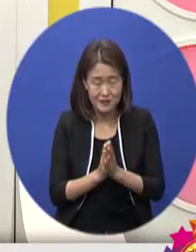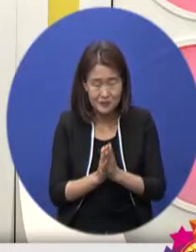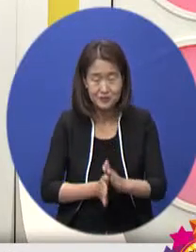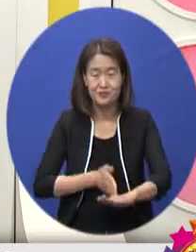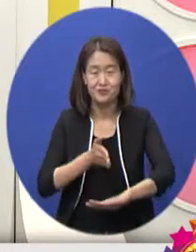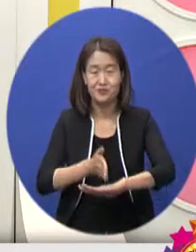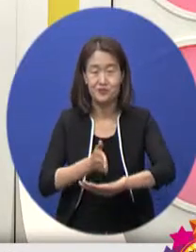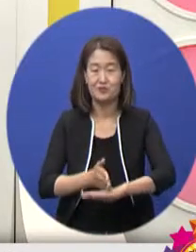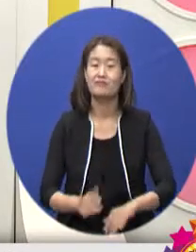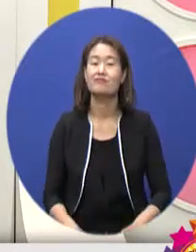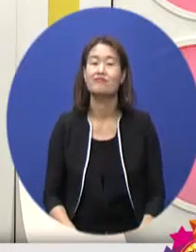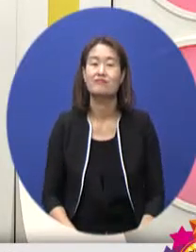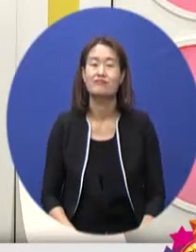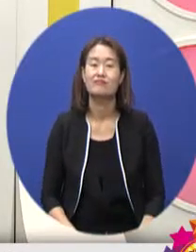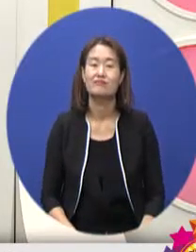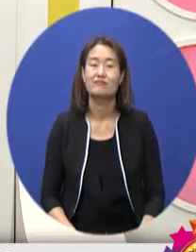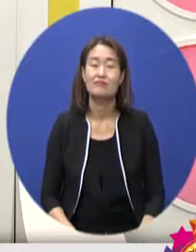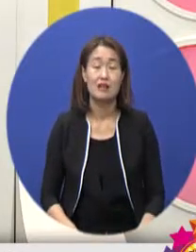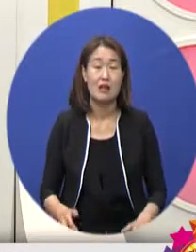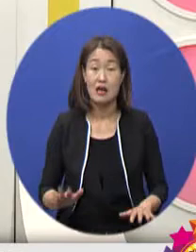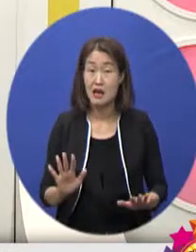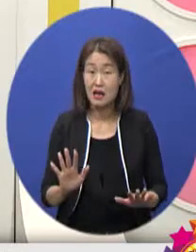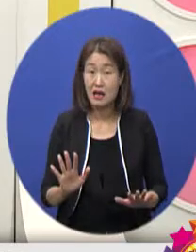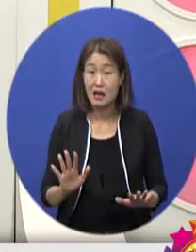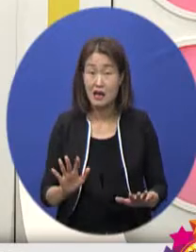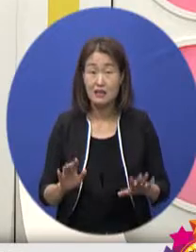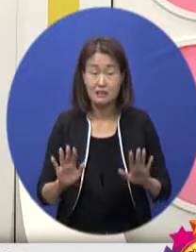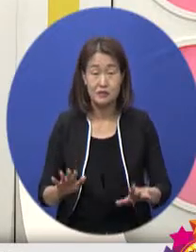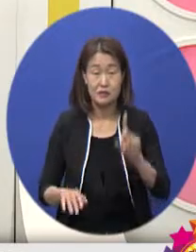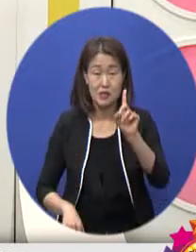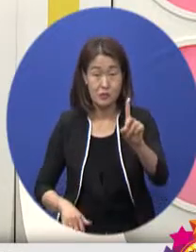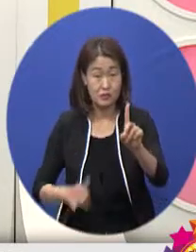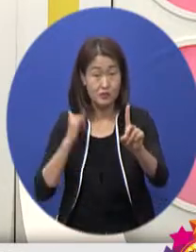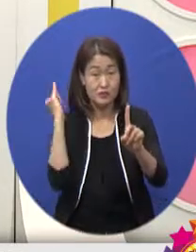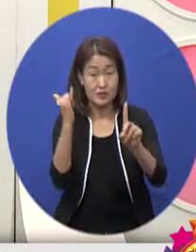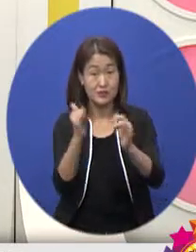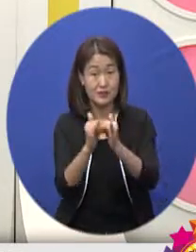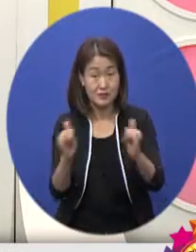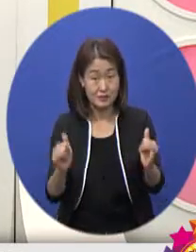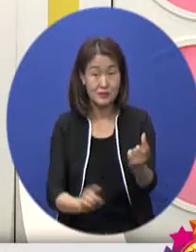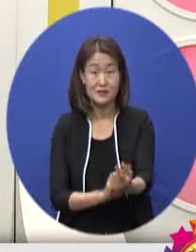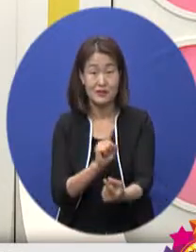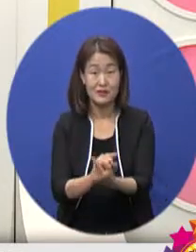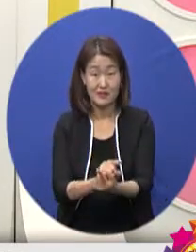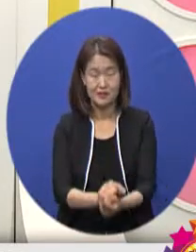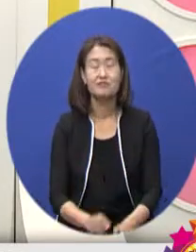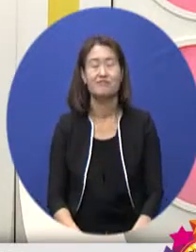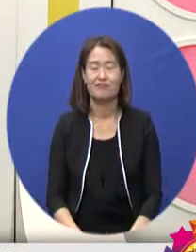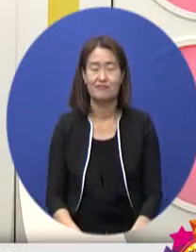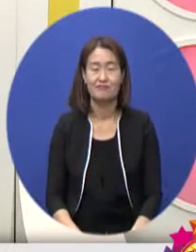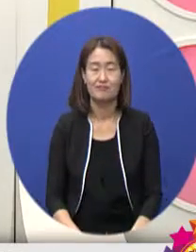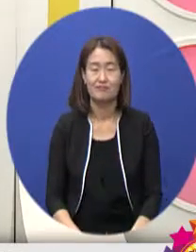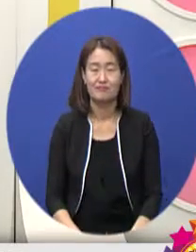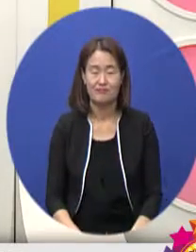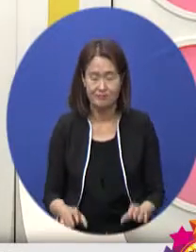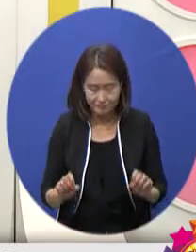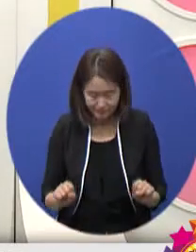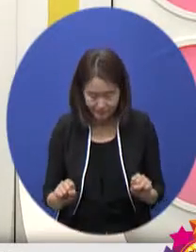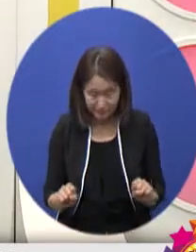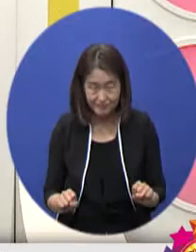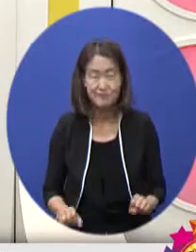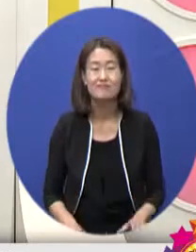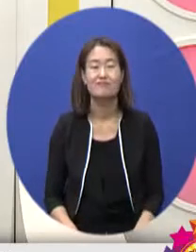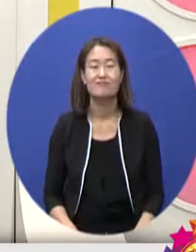감사합니다. 네. 네. 자 퀴즈함 아니야. 자, 즉석 참가자 가야죠. 네, 그럴까요? 만나보도록 하겠습니다.